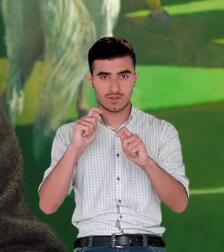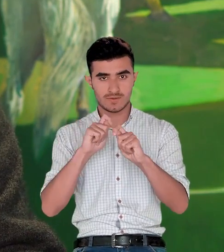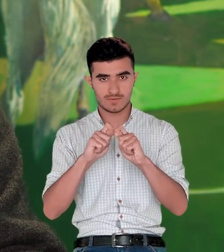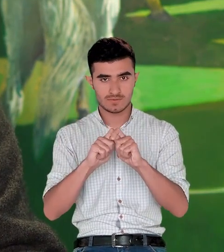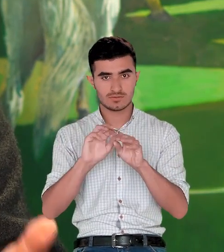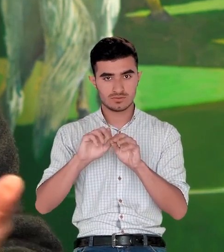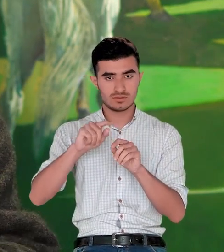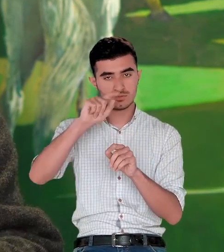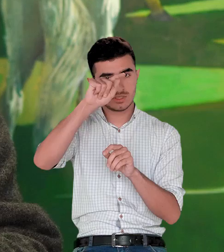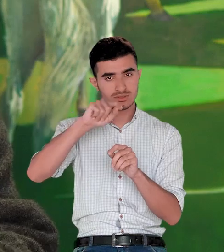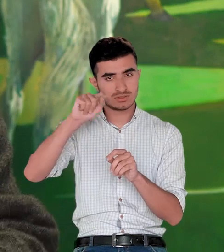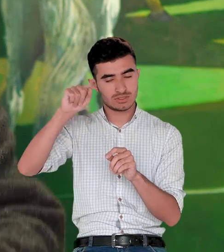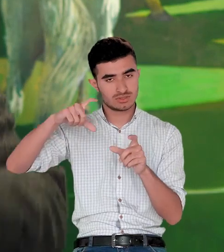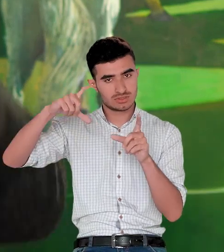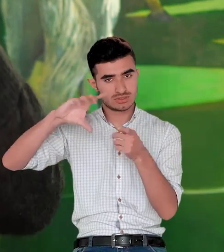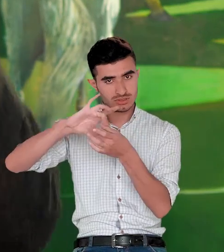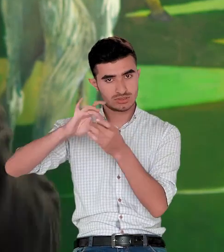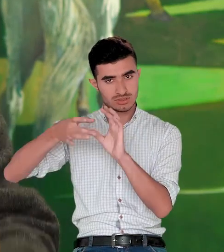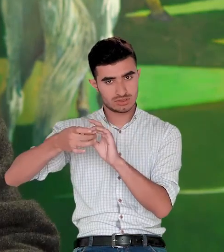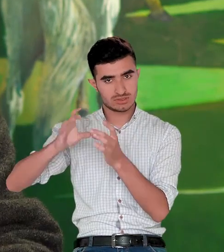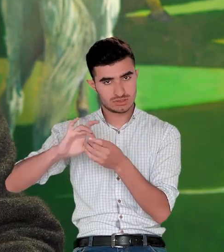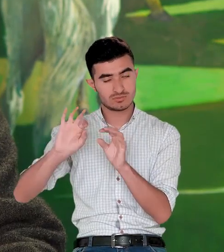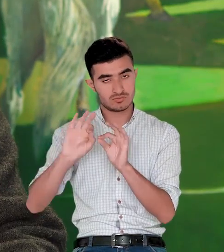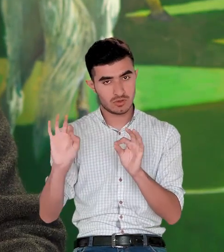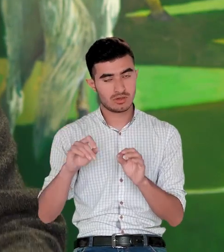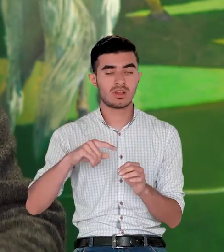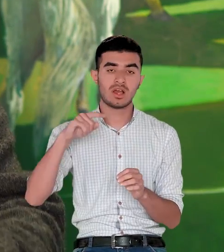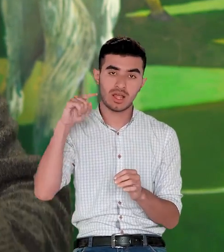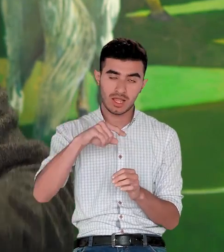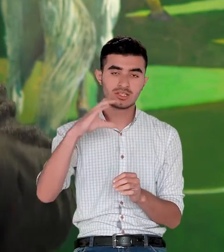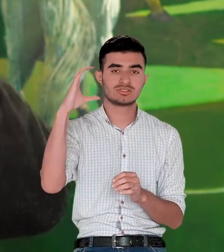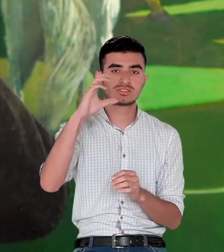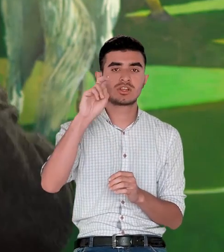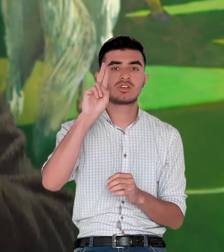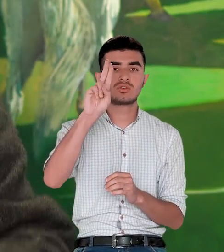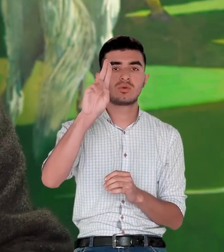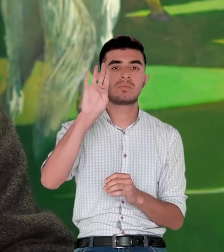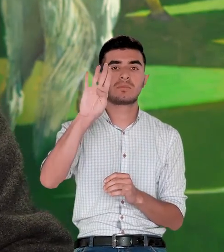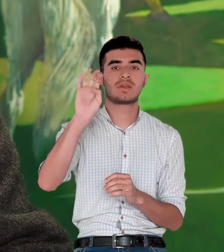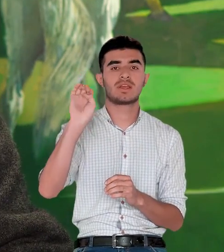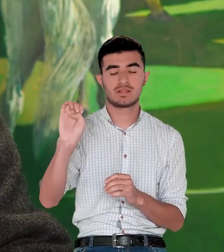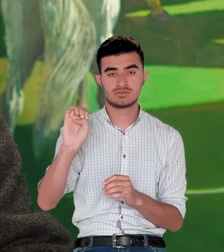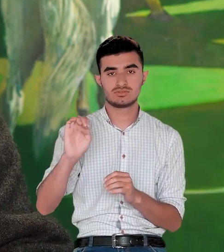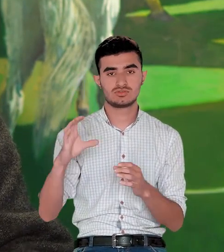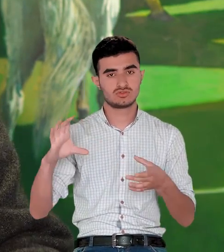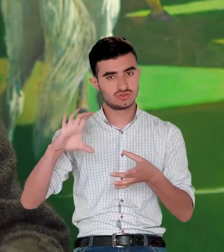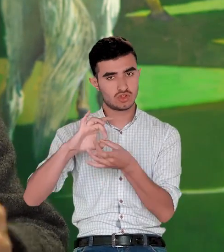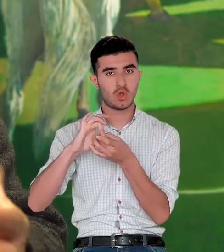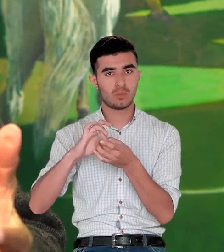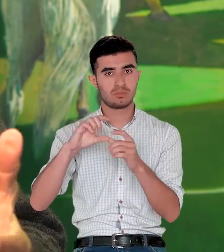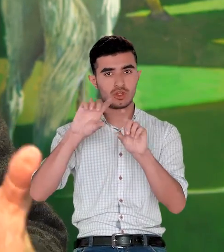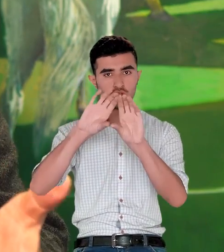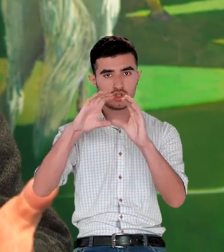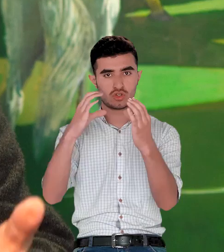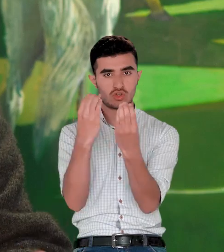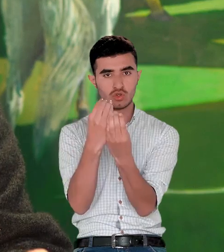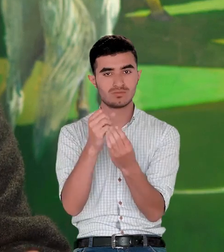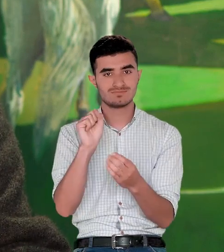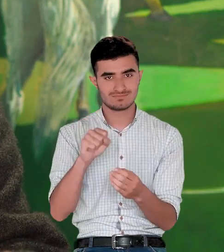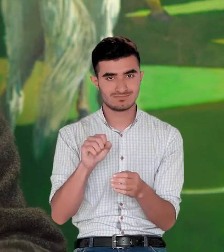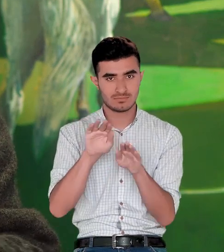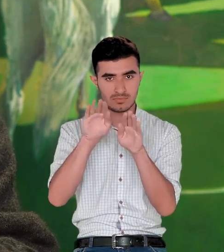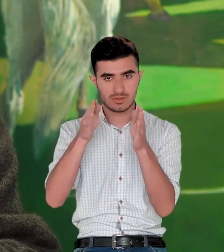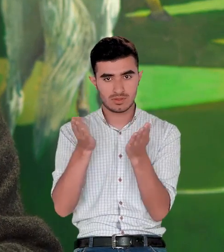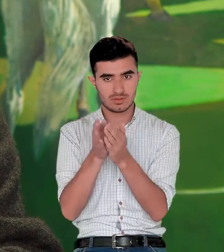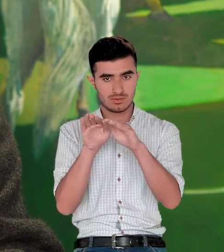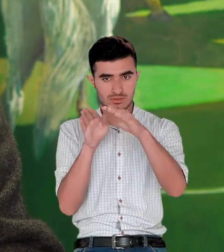گیا. کیوب کو پیچھے ایسے لیگ لگا دو تو یہ جو ہے وہ ٹیک لگا دو تو یہ کرسی بن گئی.